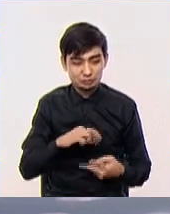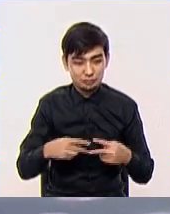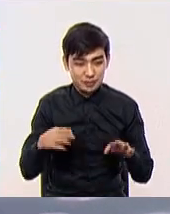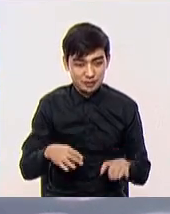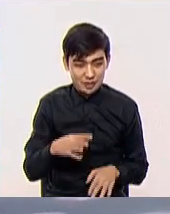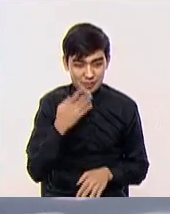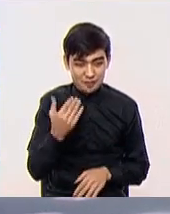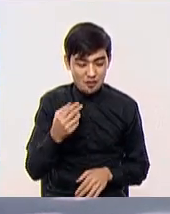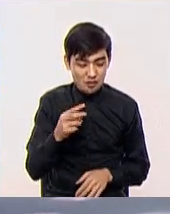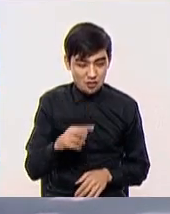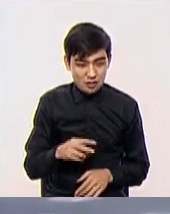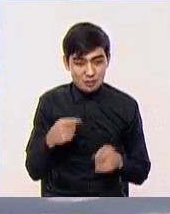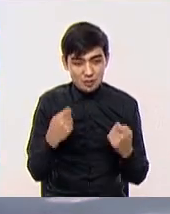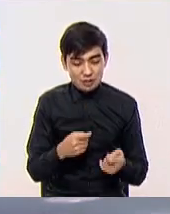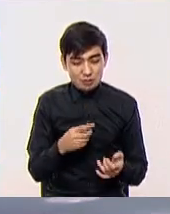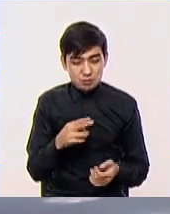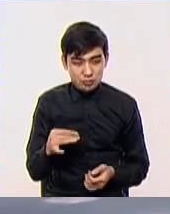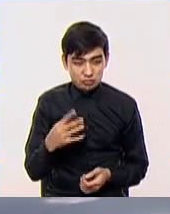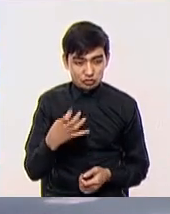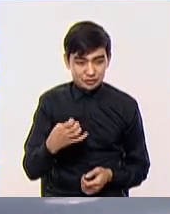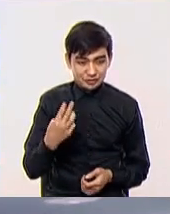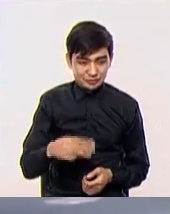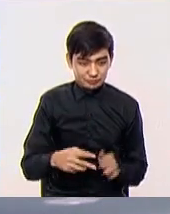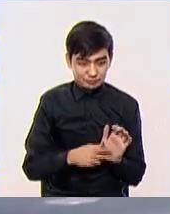как же американскую валюту продают по 438 тенге